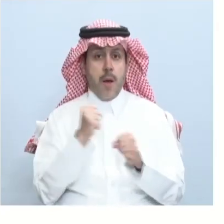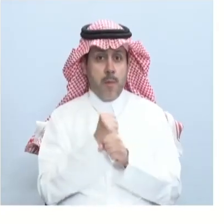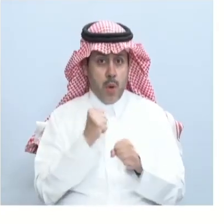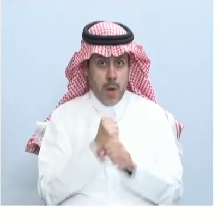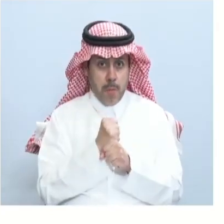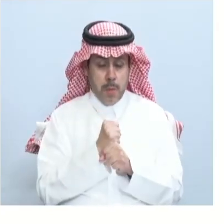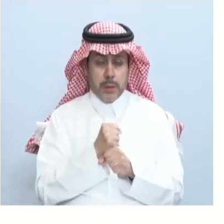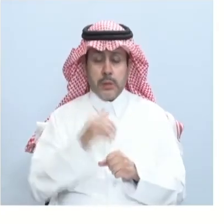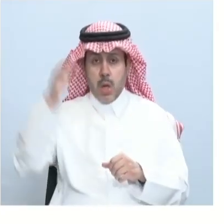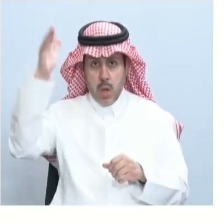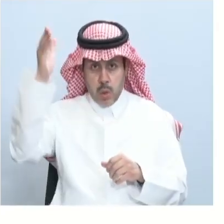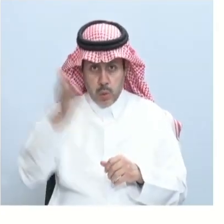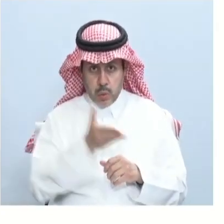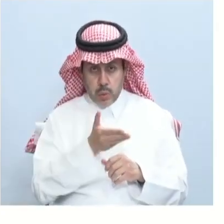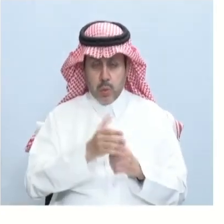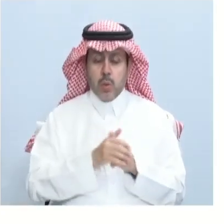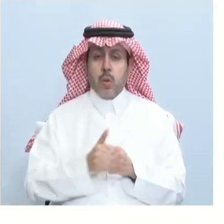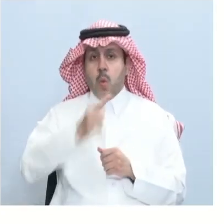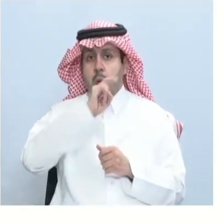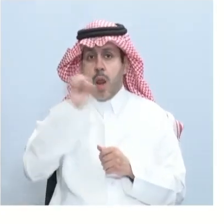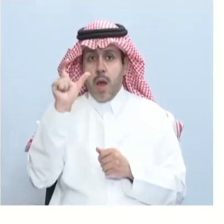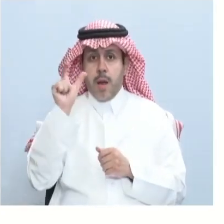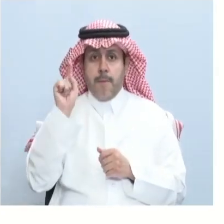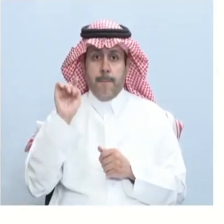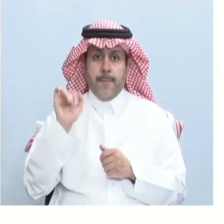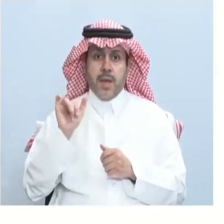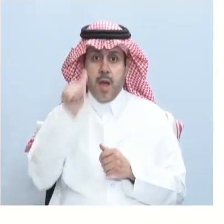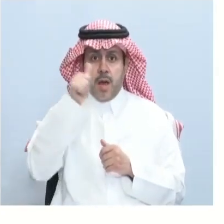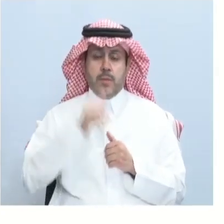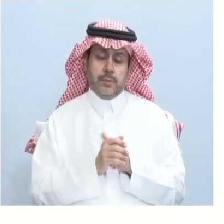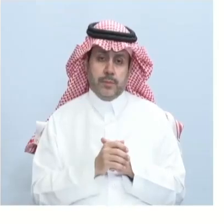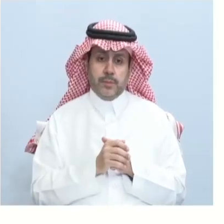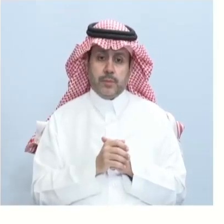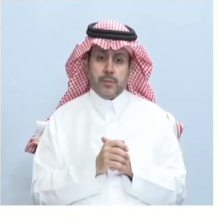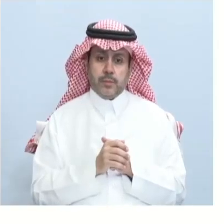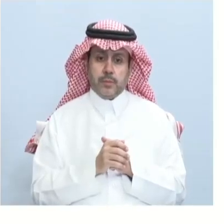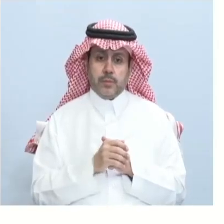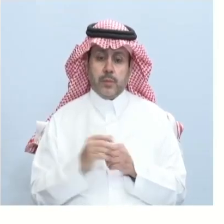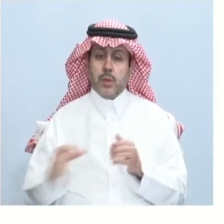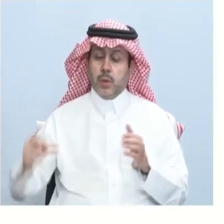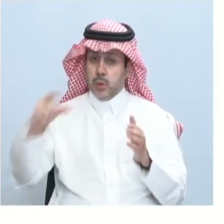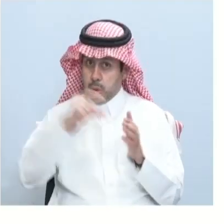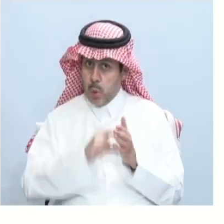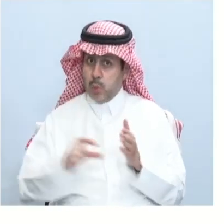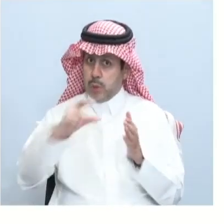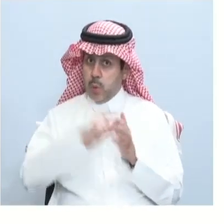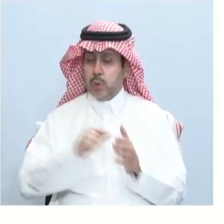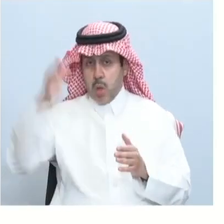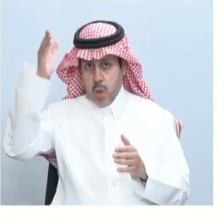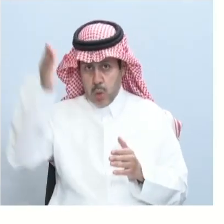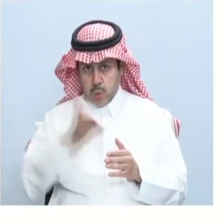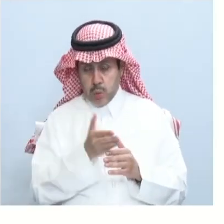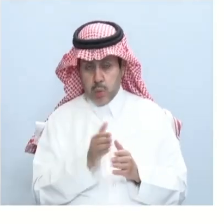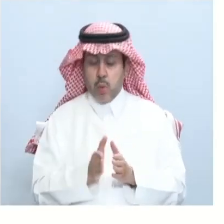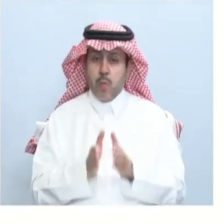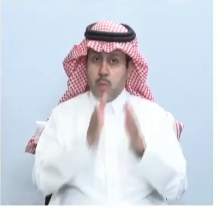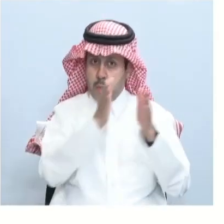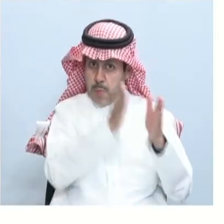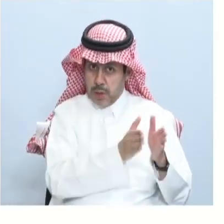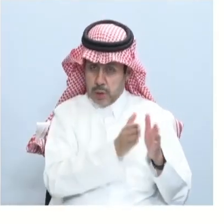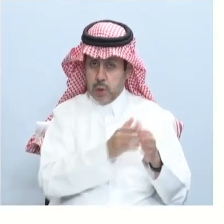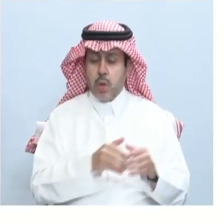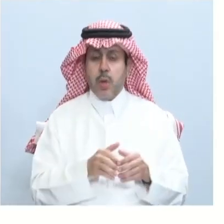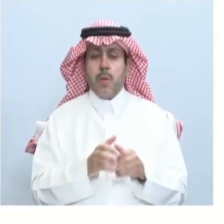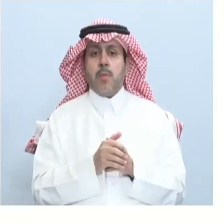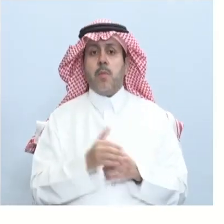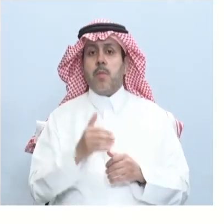عليهم السلام الدعوه الى الله لا شك انها مهمه الانبياء عليهم السلام والمصلحين من بعدهم وهذه